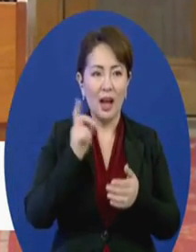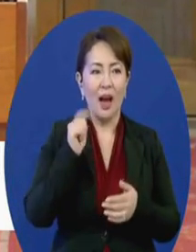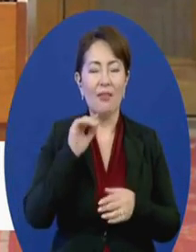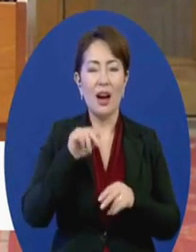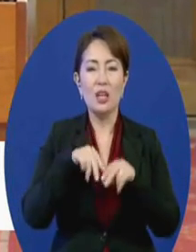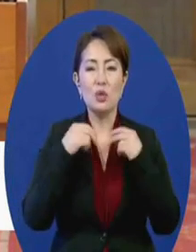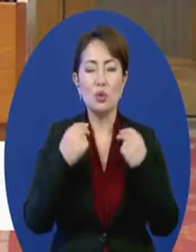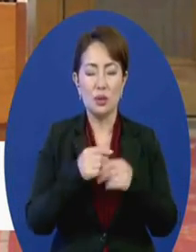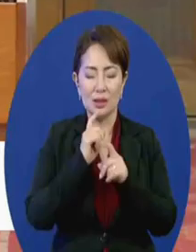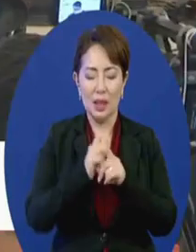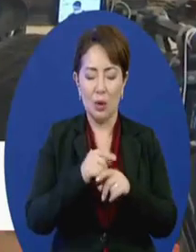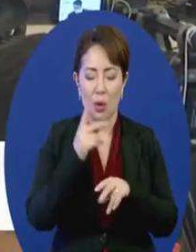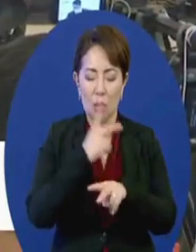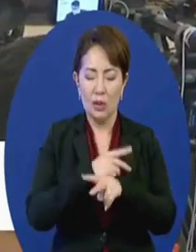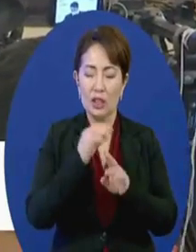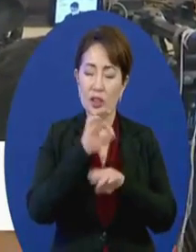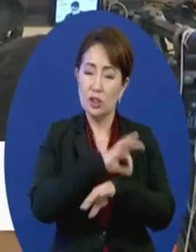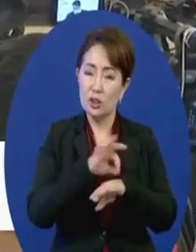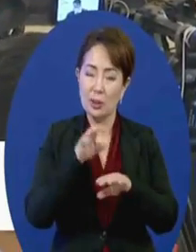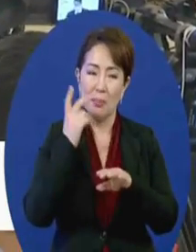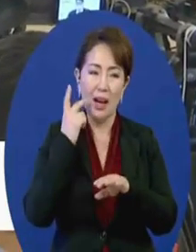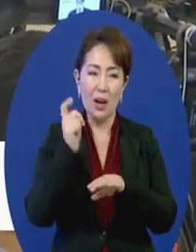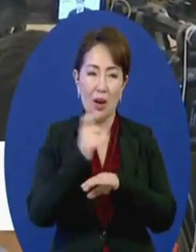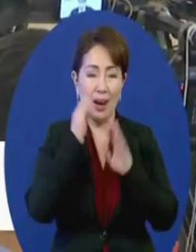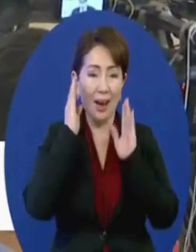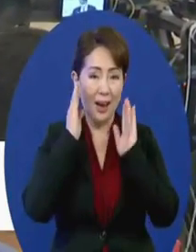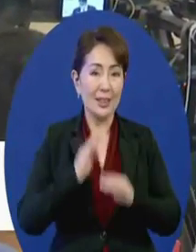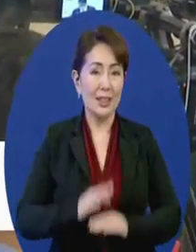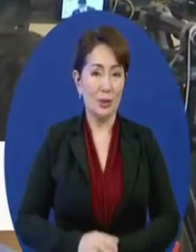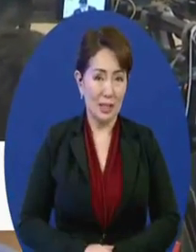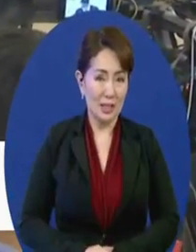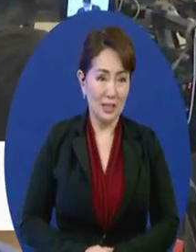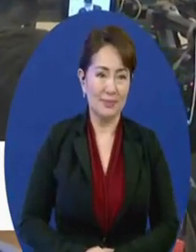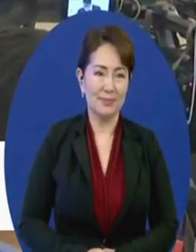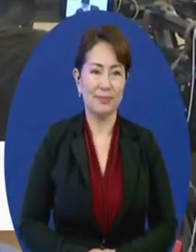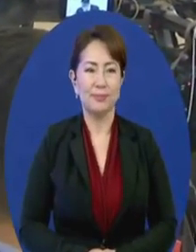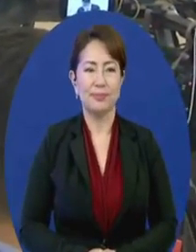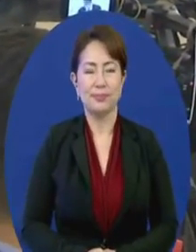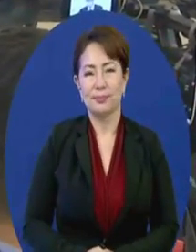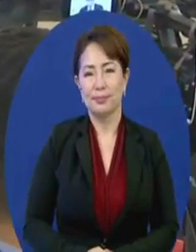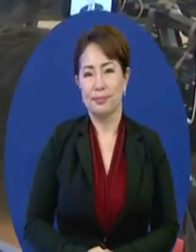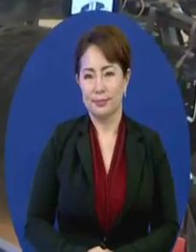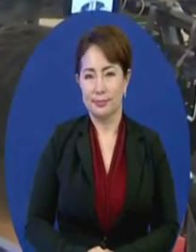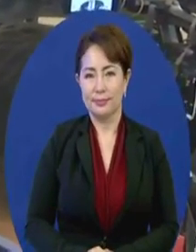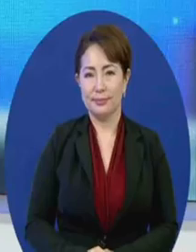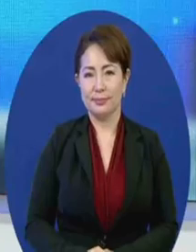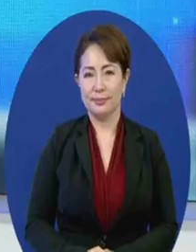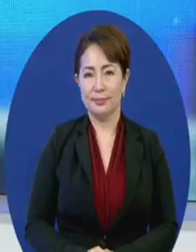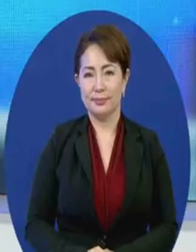чуулганаар хэлэлцэх хуулийн төслүүдэд байнгын хороод анхаарал хандуулж байна. 13